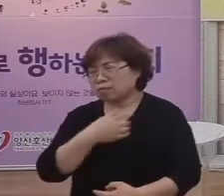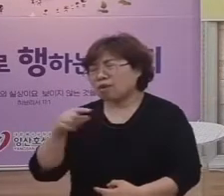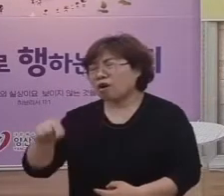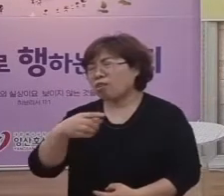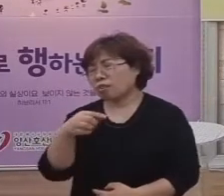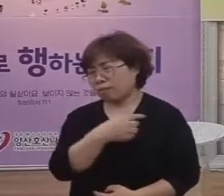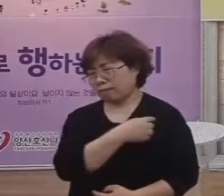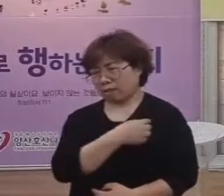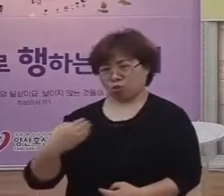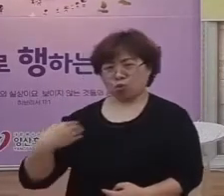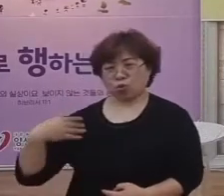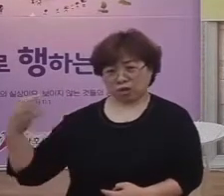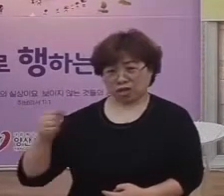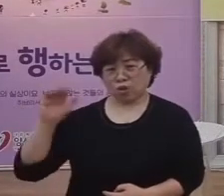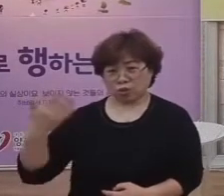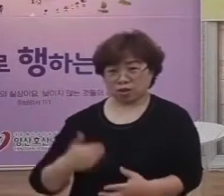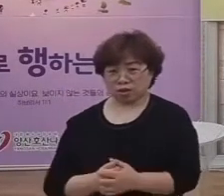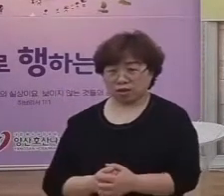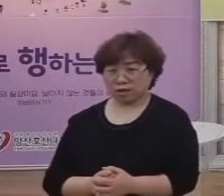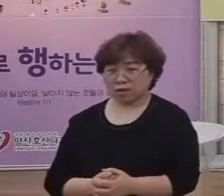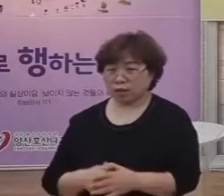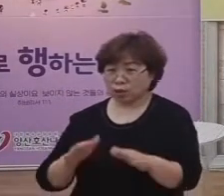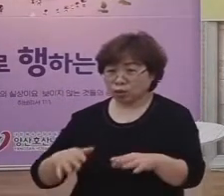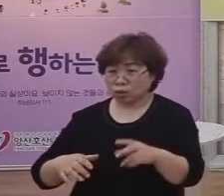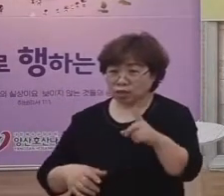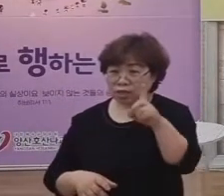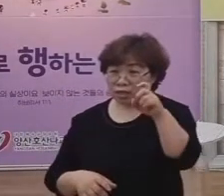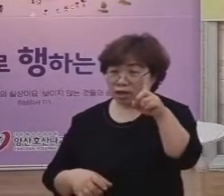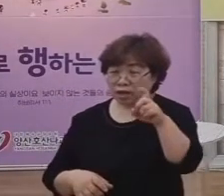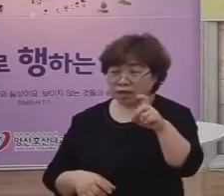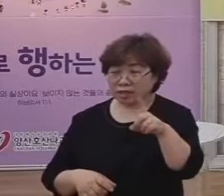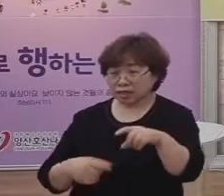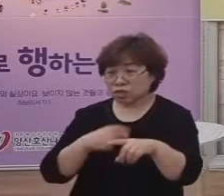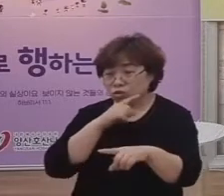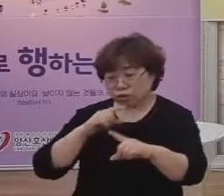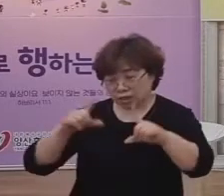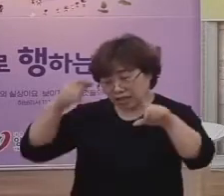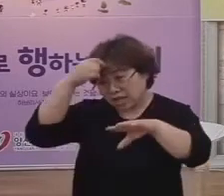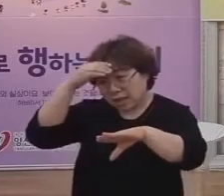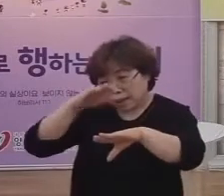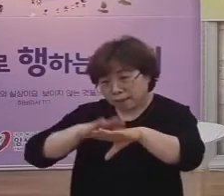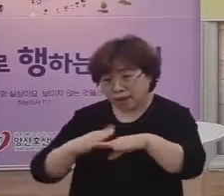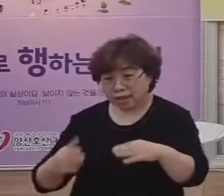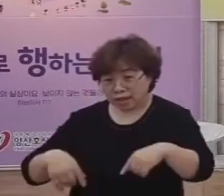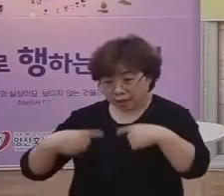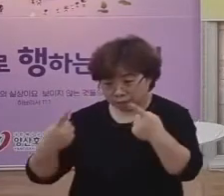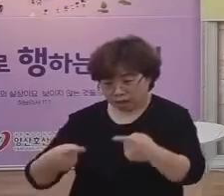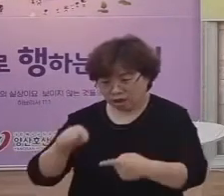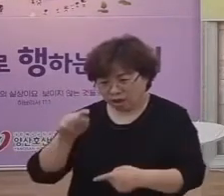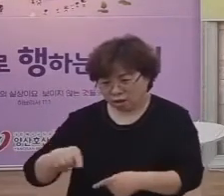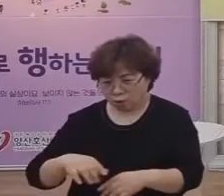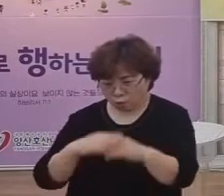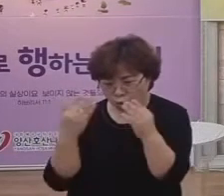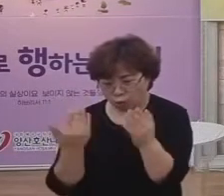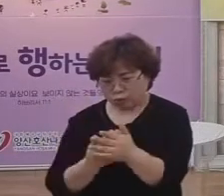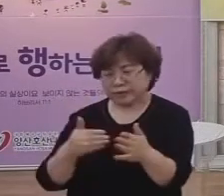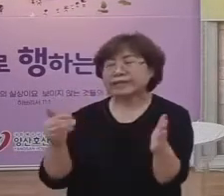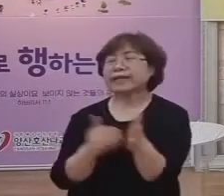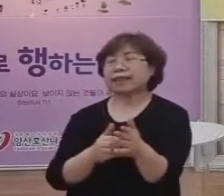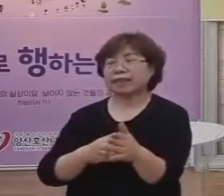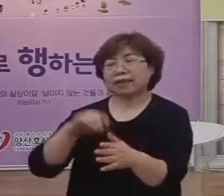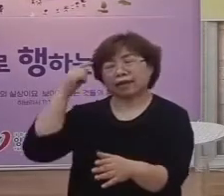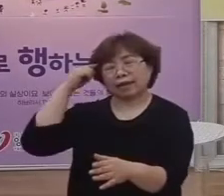삶. 그러니까 오늘 이 11시 예배에 참석하는 것으로 나는 모든 것을 다 했다